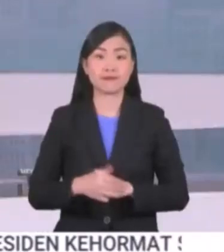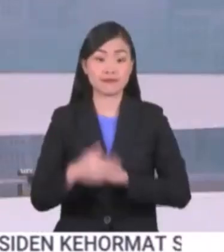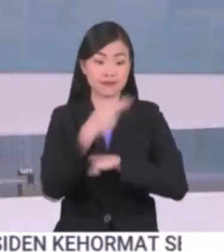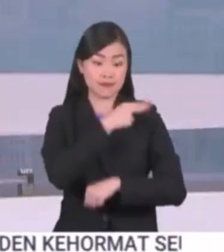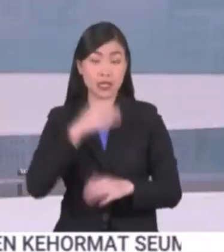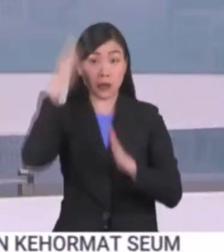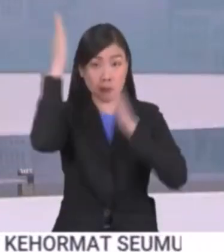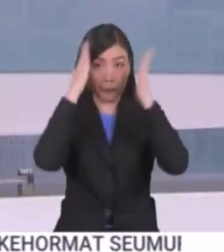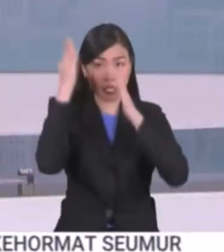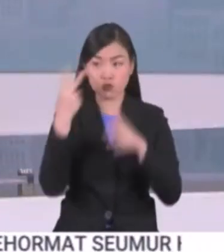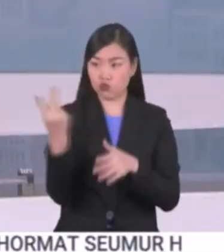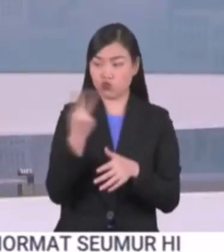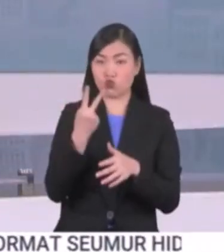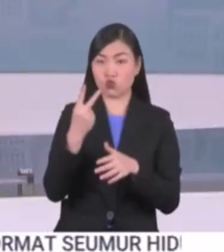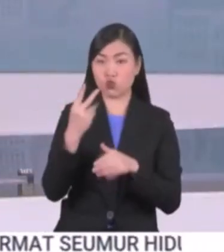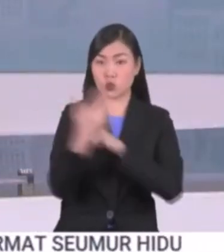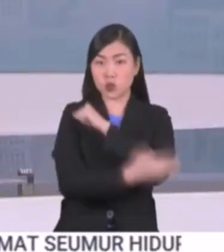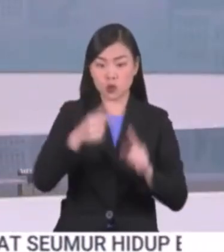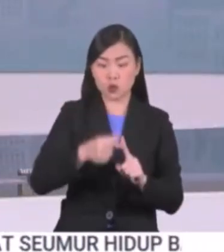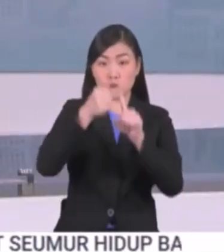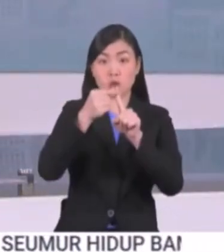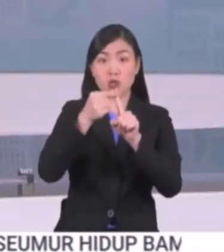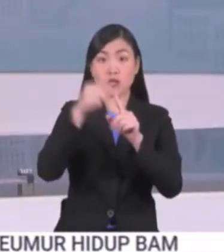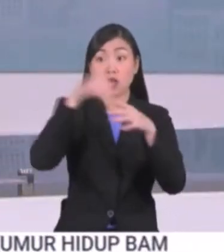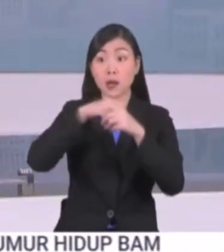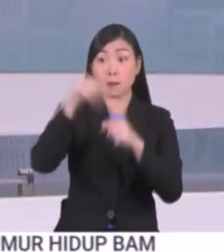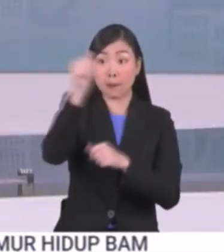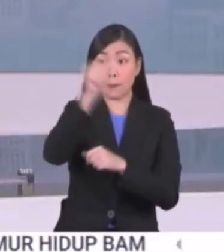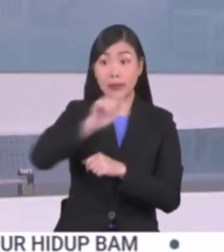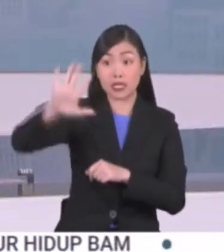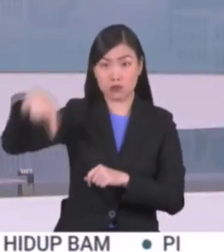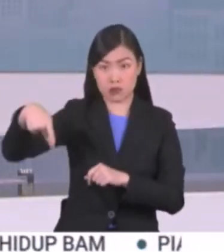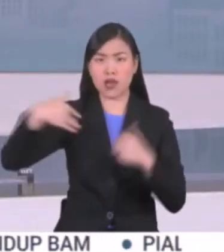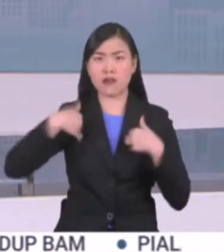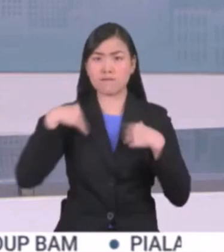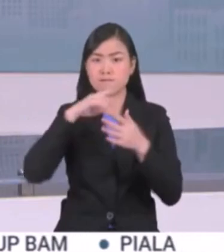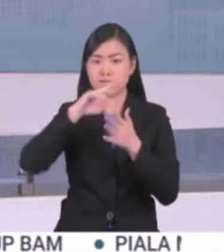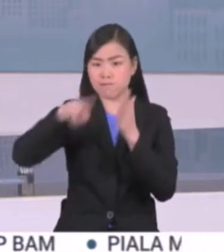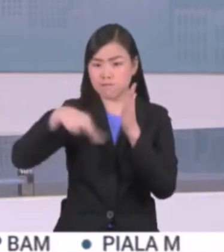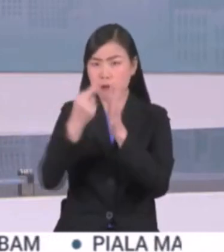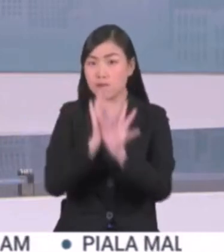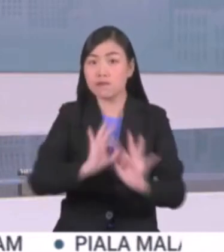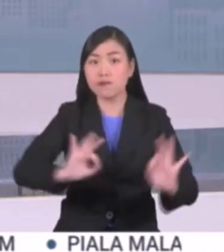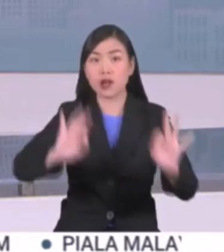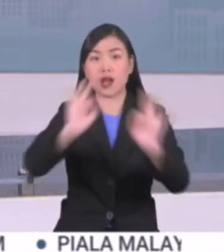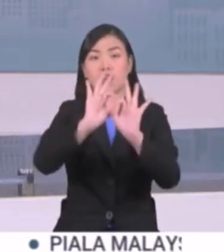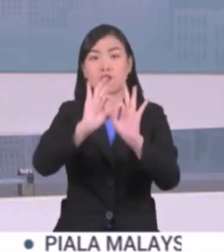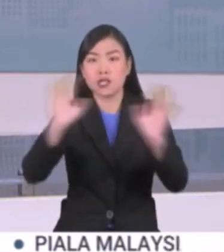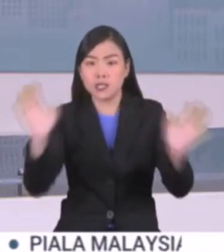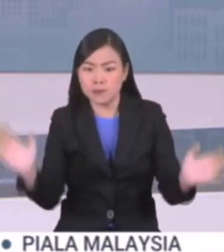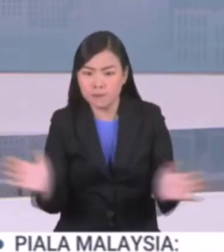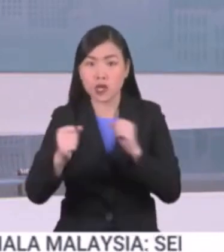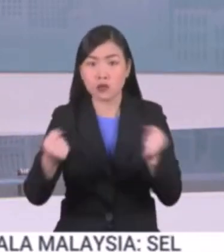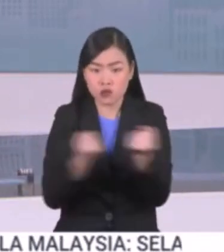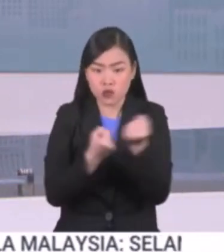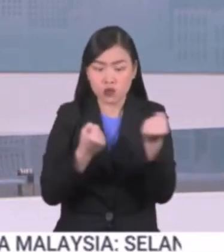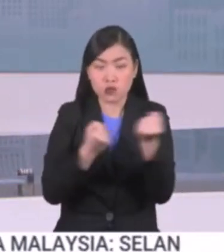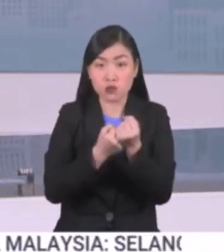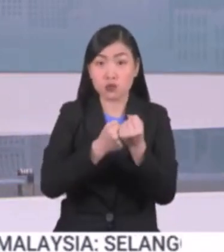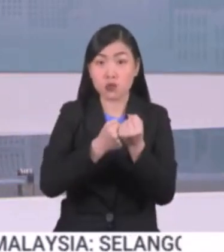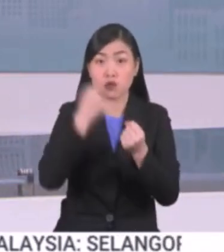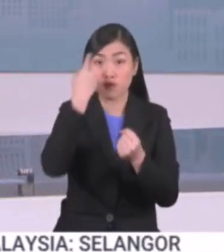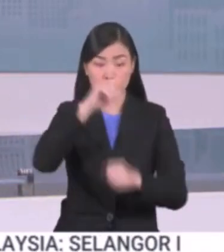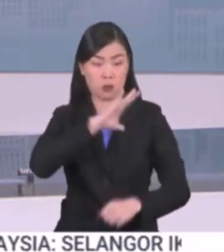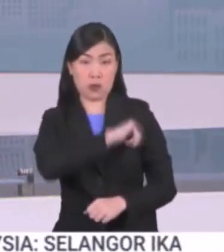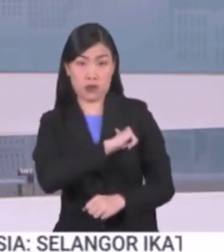Indonesia dan Malaysia dua negara utama Asia Tenggara yang memainkan peranan penting dalam meraih sokongan Global untuk Palestin